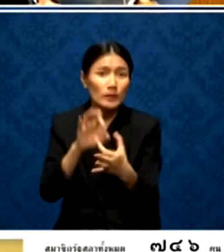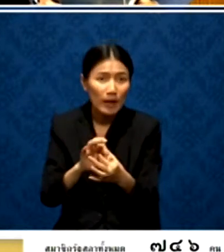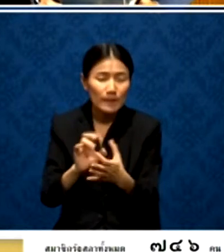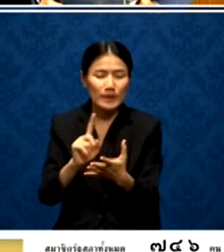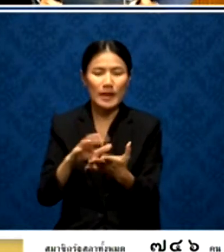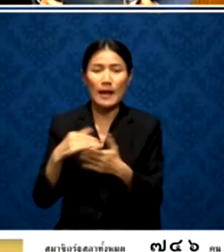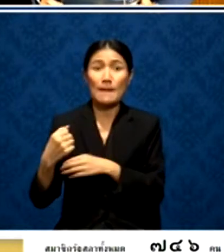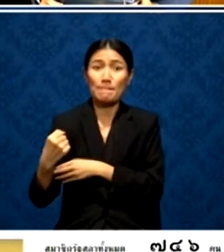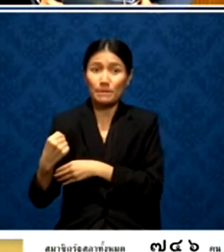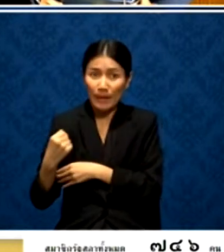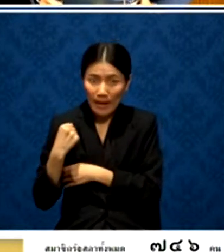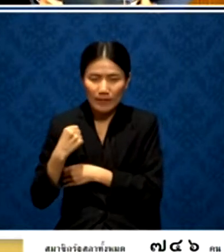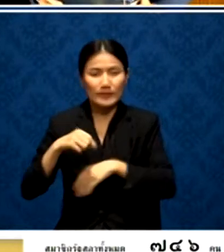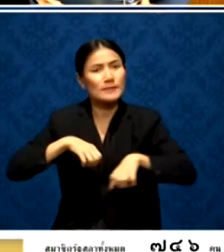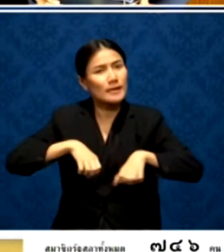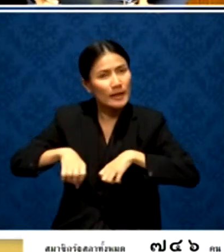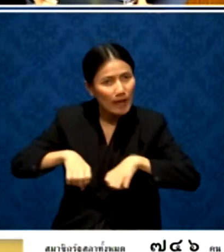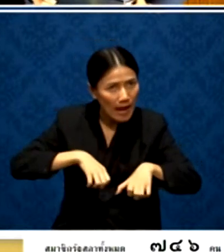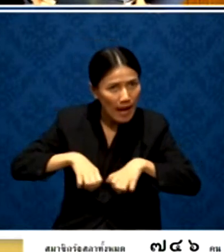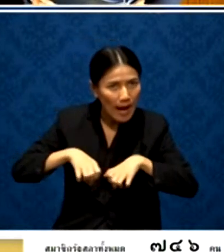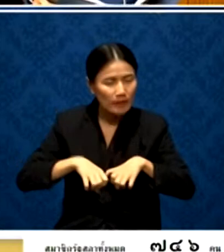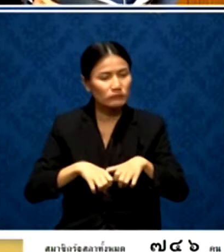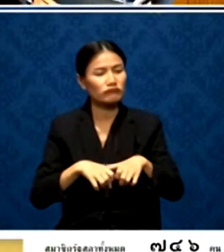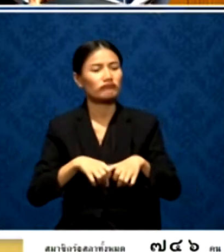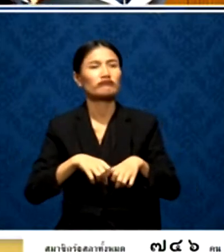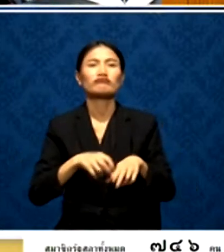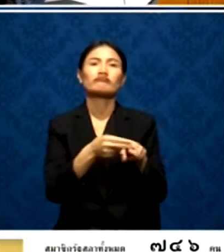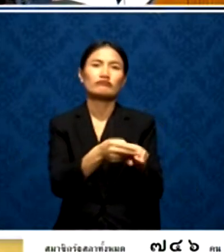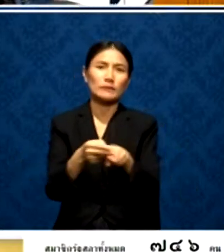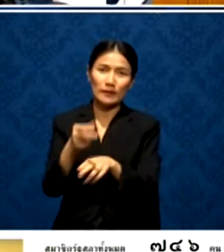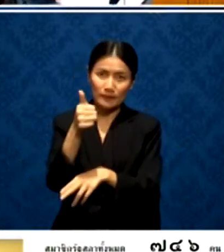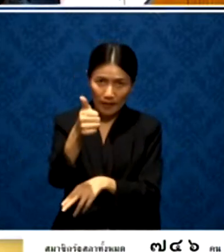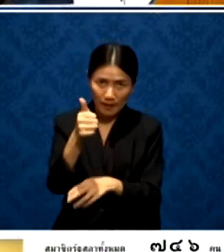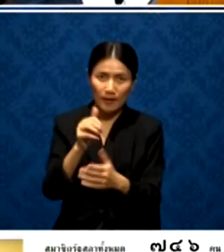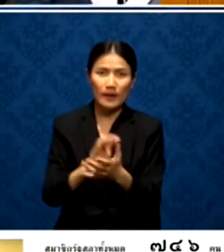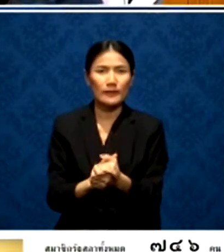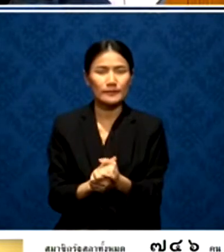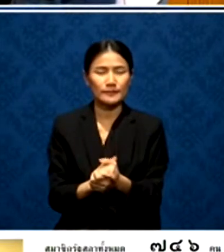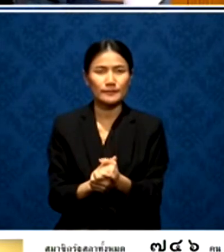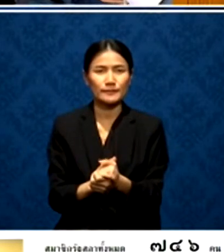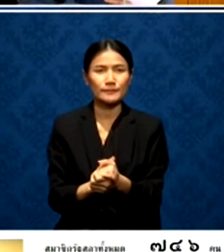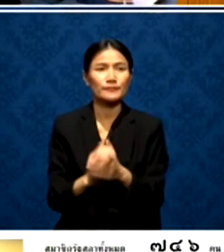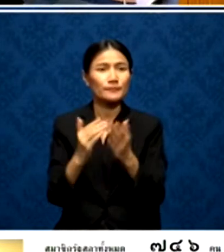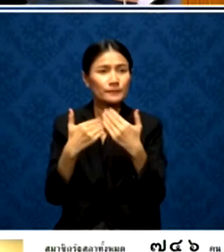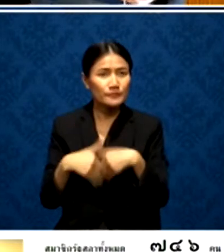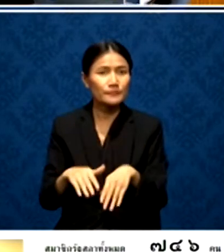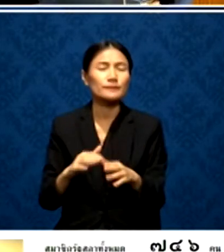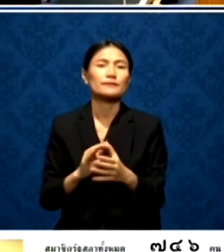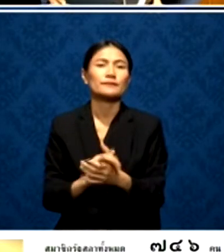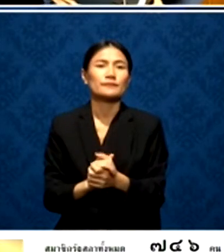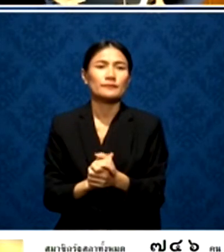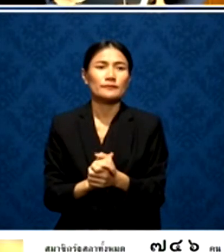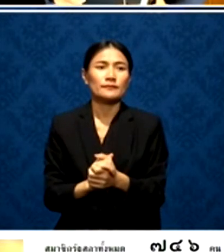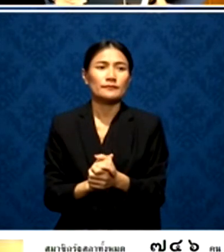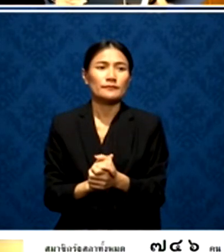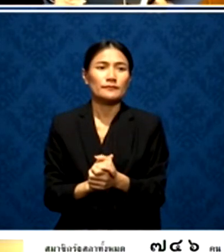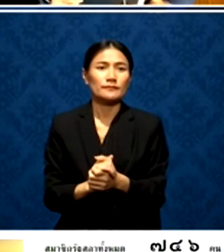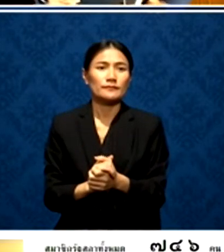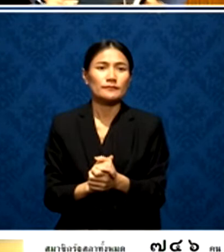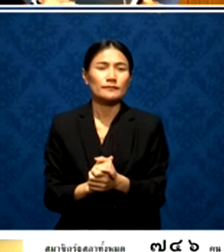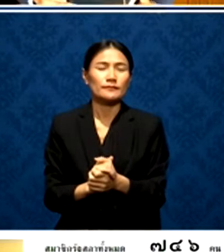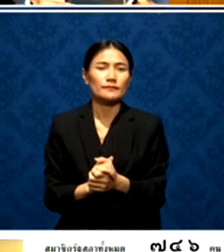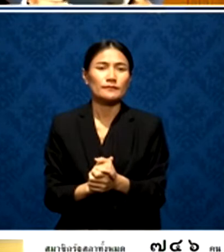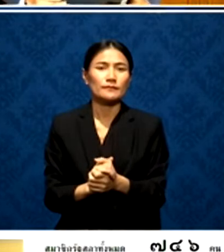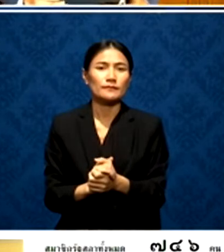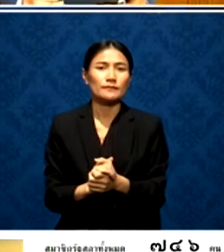ริหารจัดการไปสู่ชุมชนอีกนโยบายหนึ่งคือ